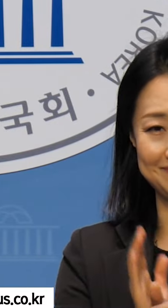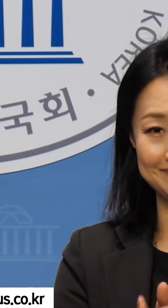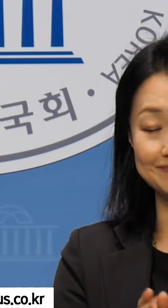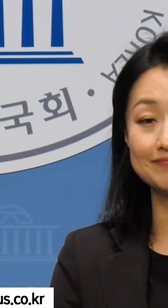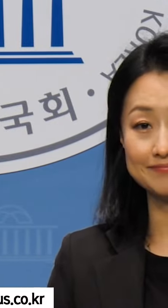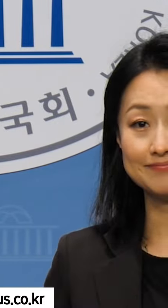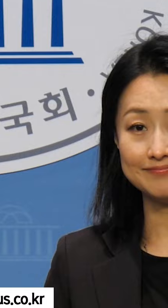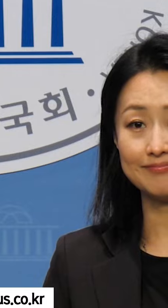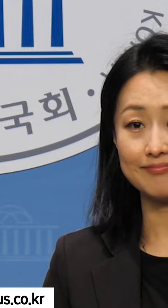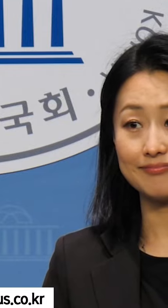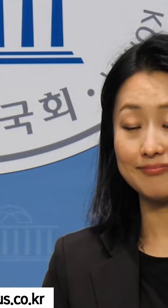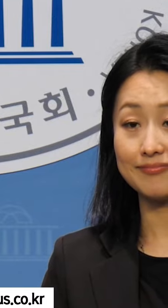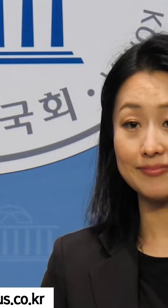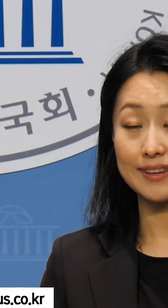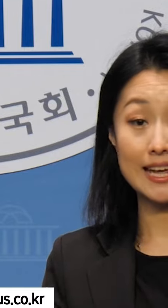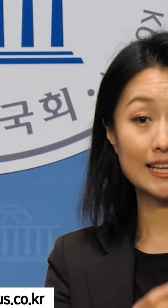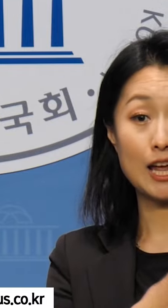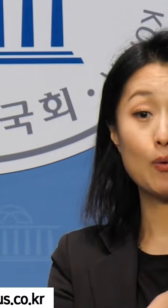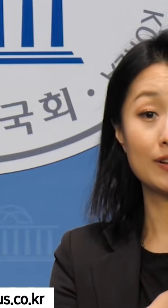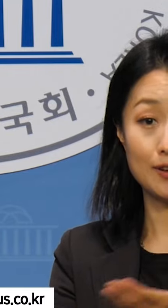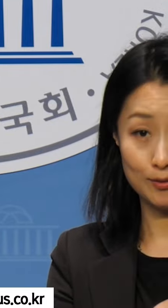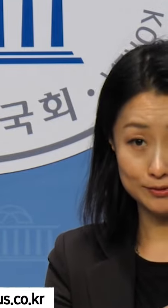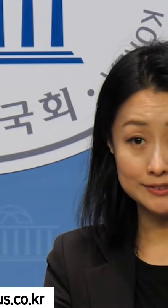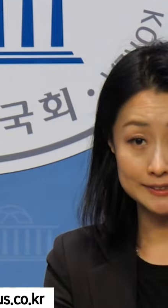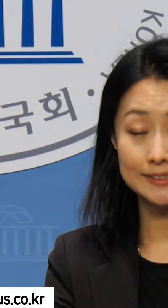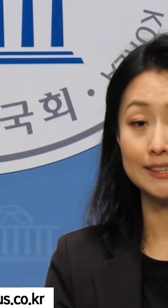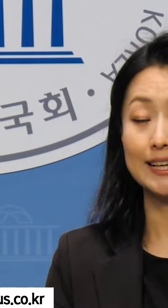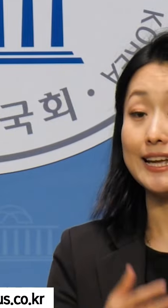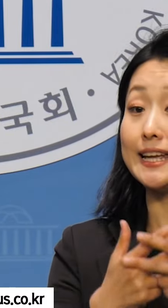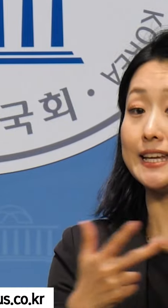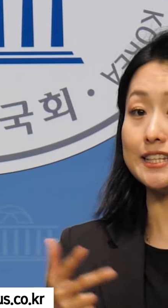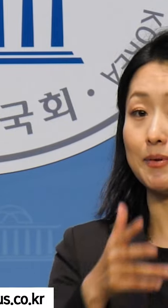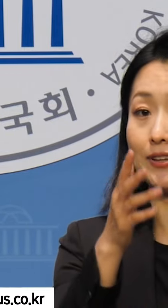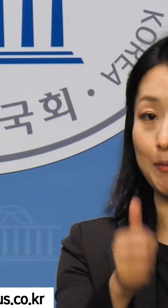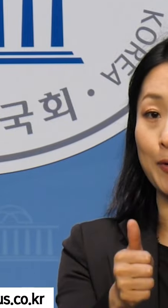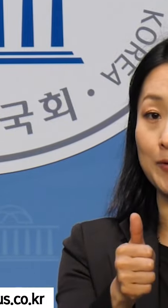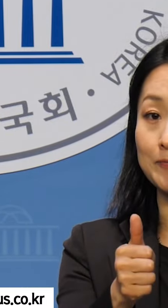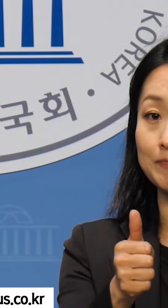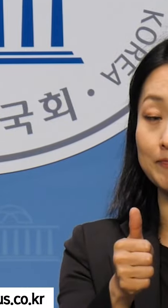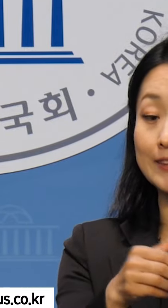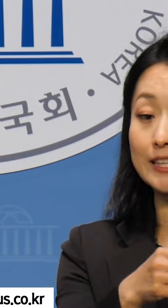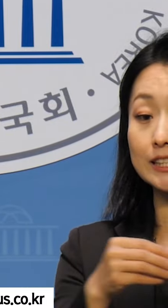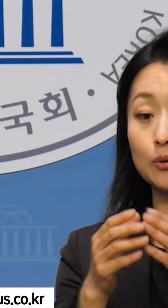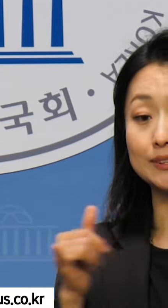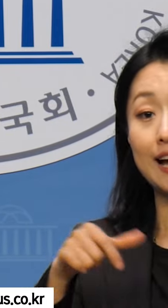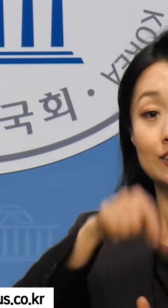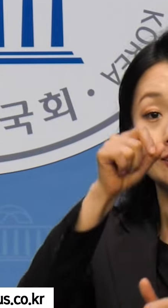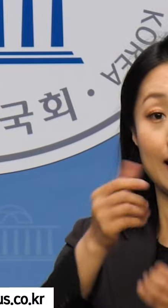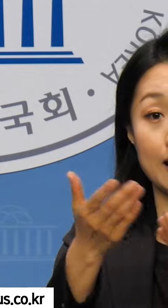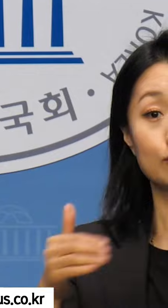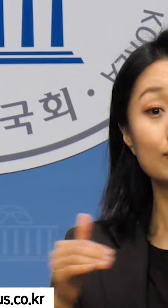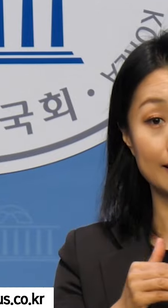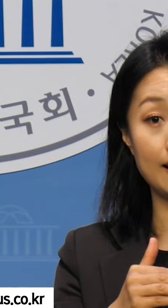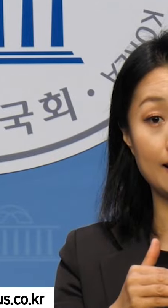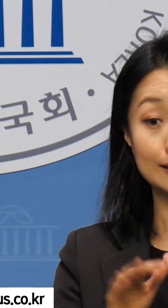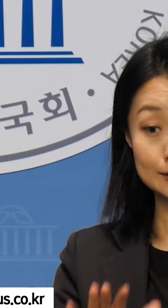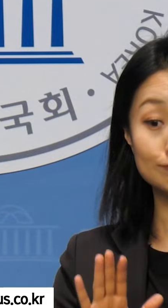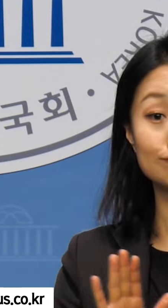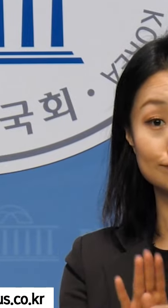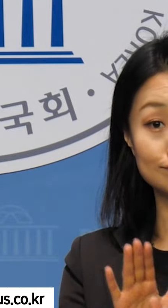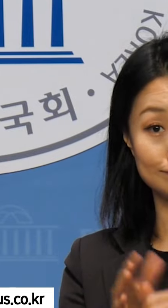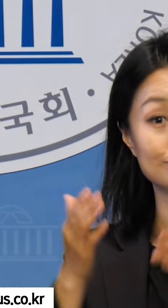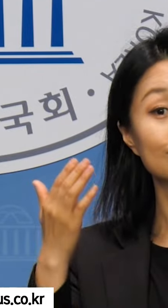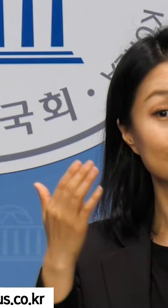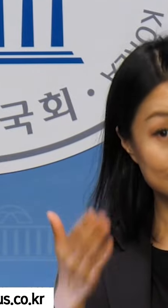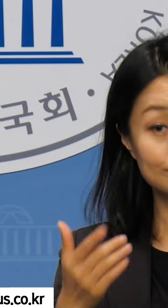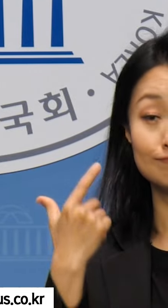부탁드립니다. 수많은 당원 동지들이 이재명 전 대표를 지도자로 선택을 했고 여전히 굳건하게 지지하며 그